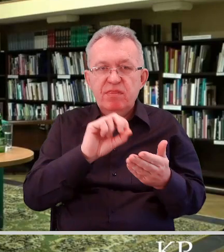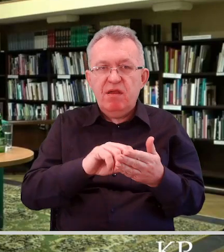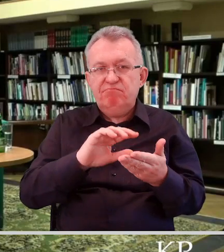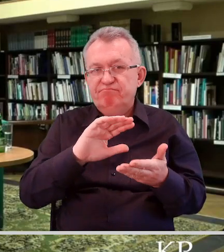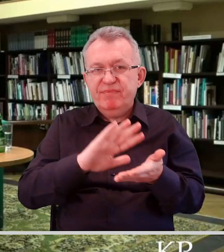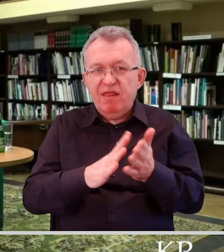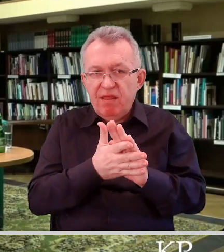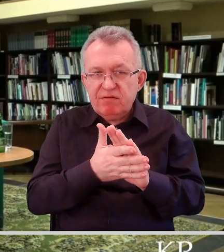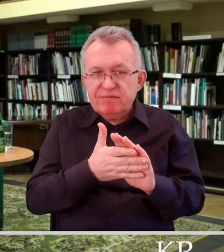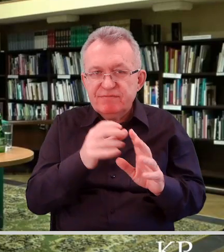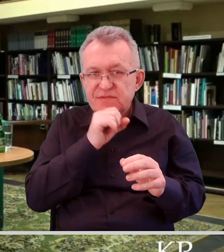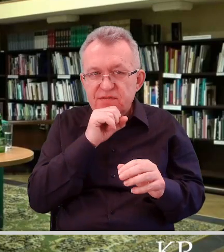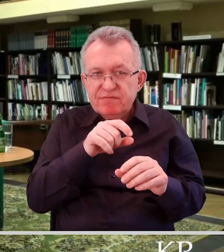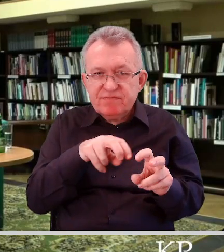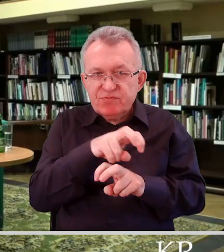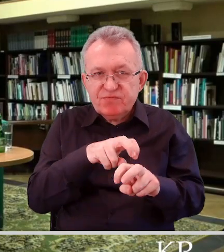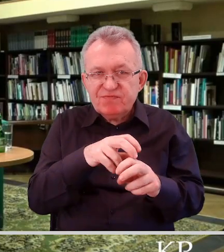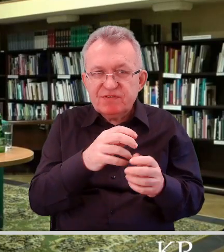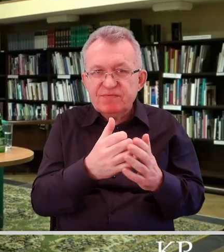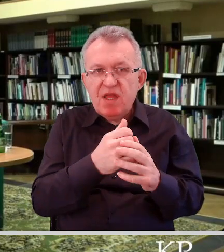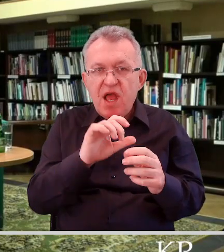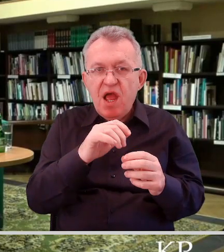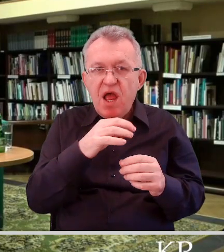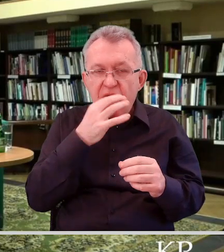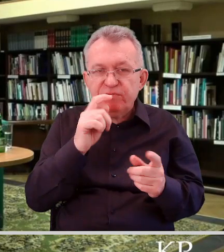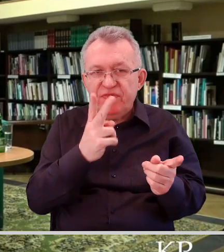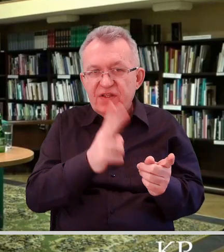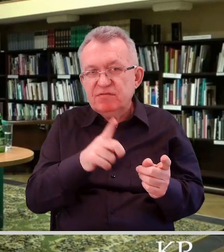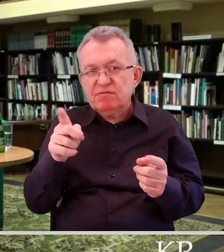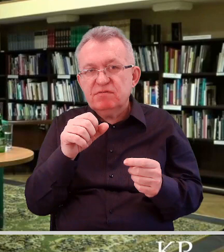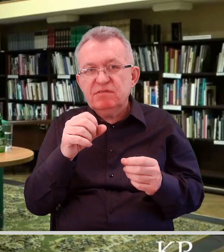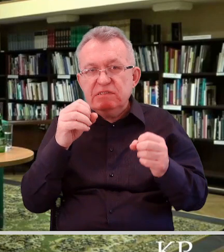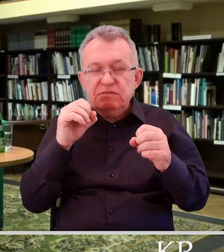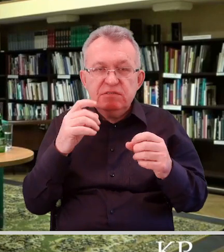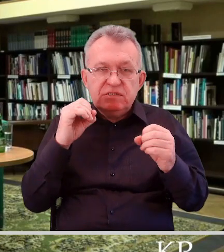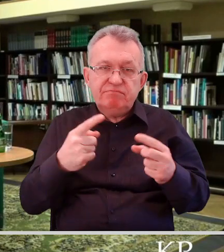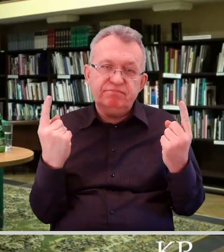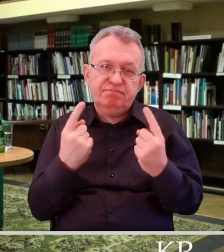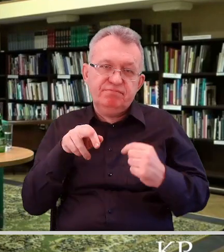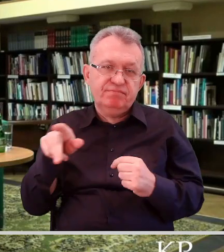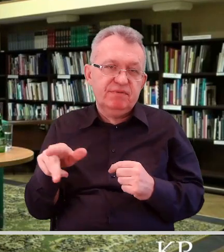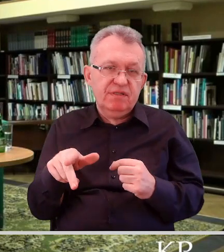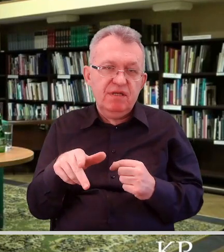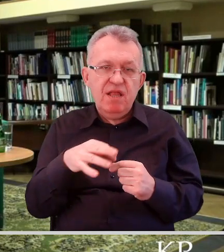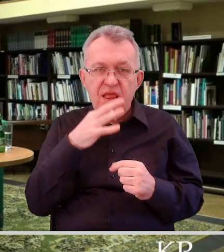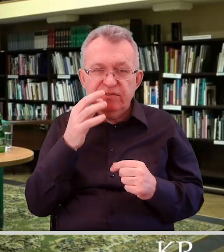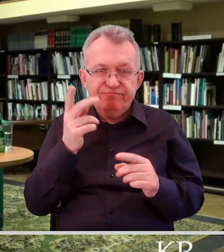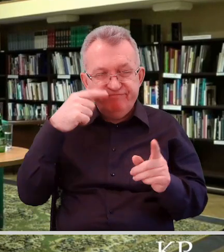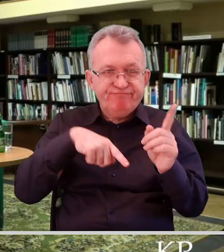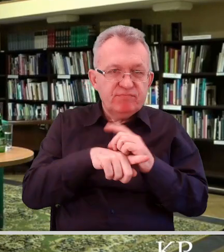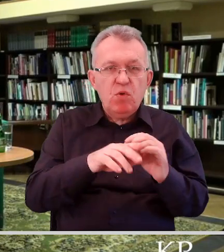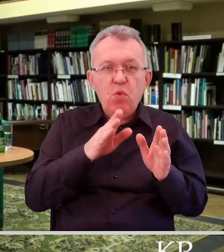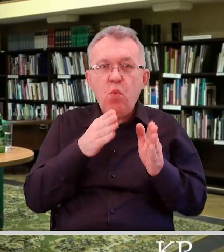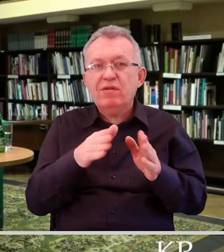na przykład, a nie do eleganckiego butiku. Żeby zabłądzić gdzieś w